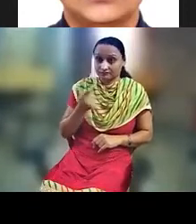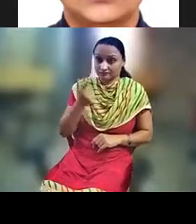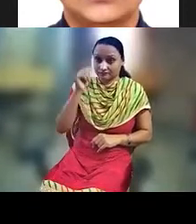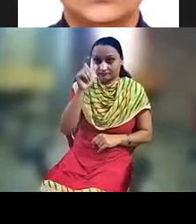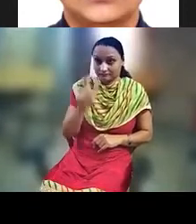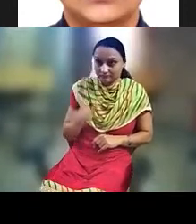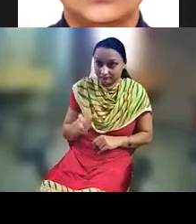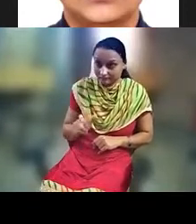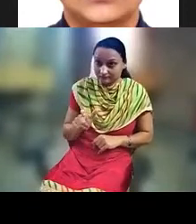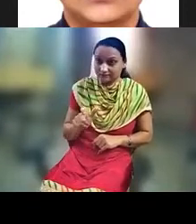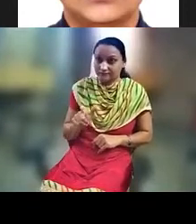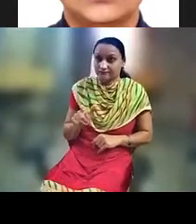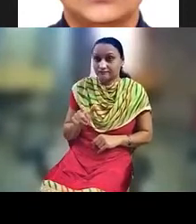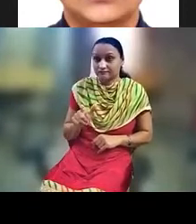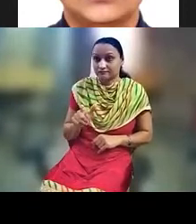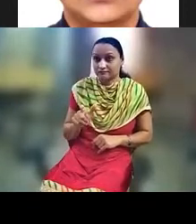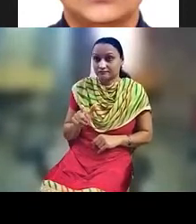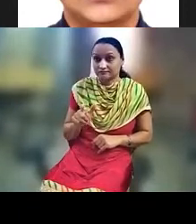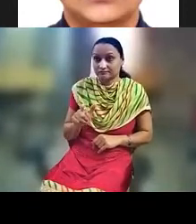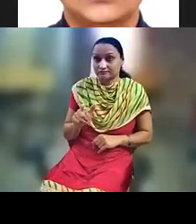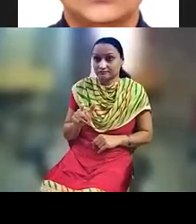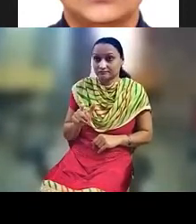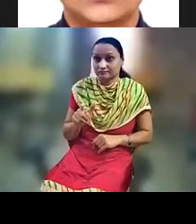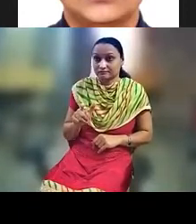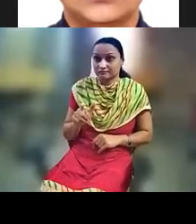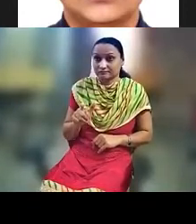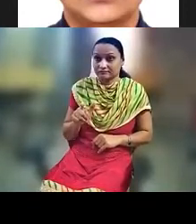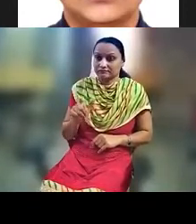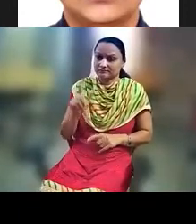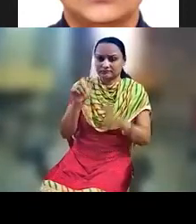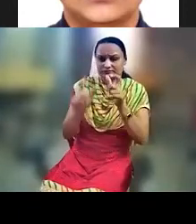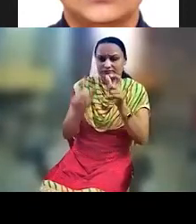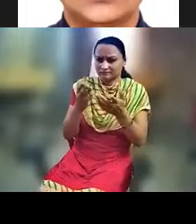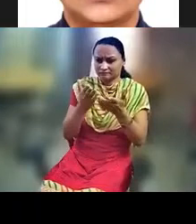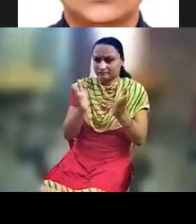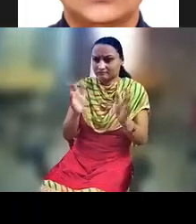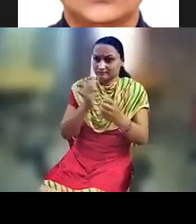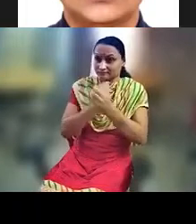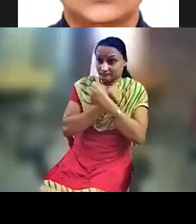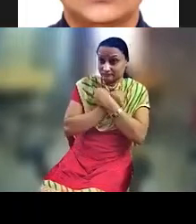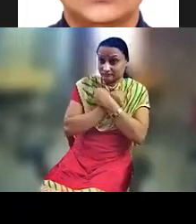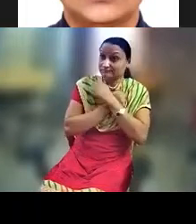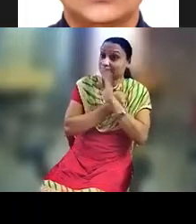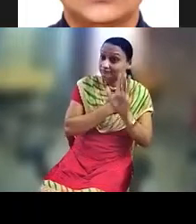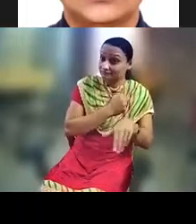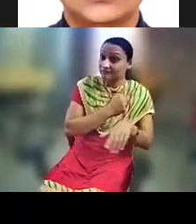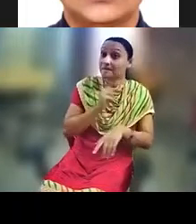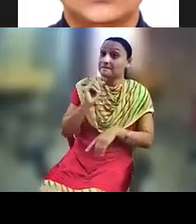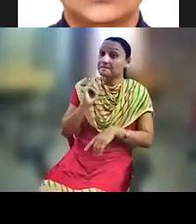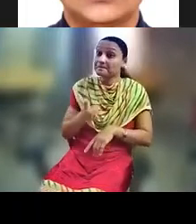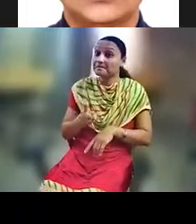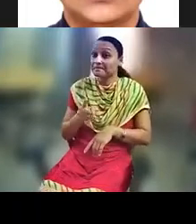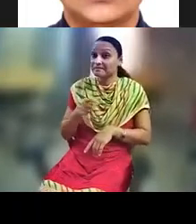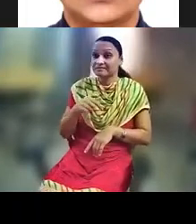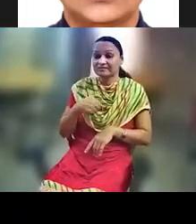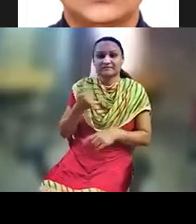तो हर व्यक्ति अपने आप को पसंद करता है, पर अगर कोई व्यक्ति अपने आप को हर वक्त